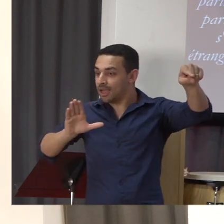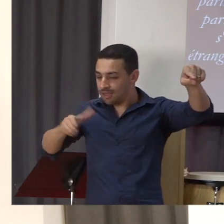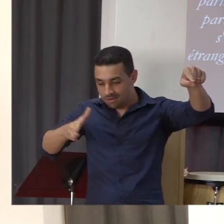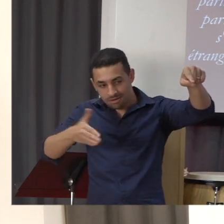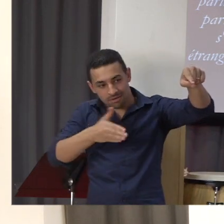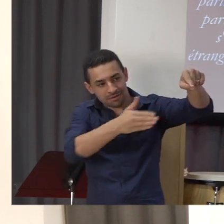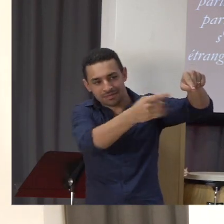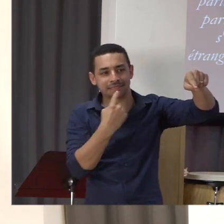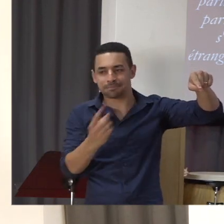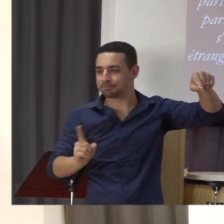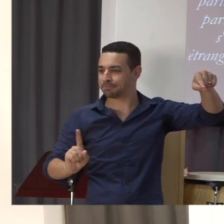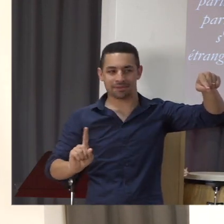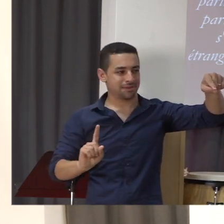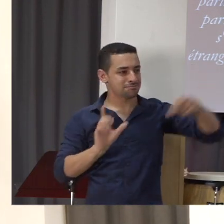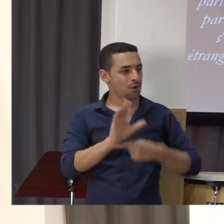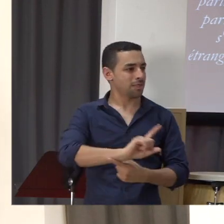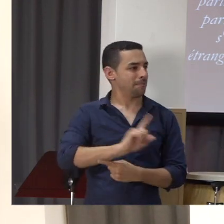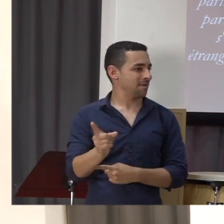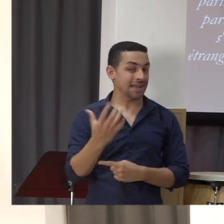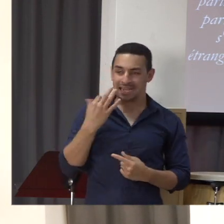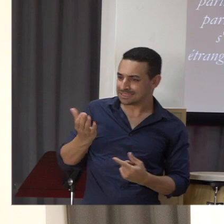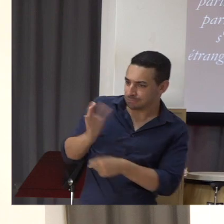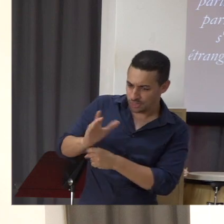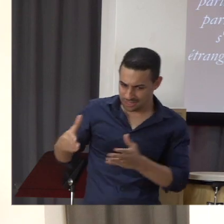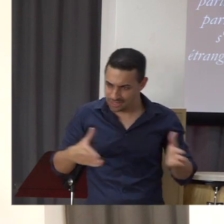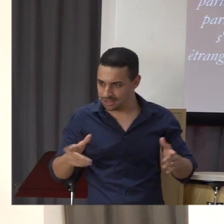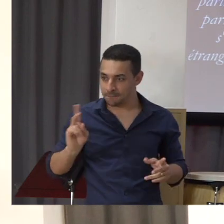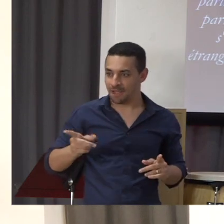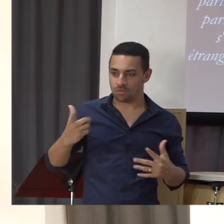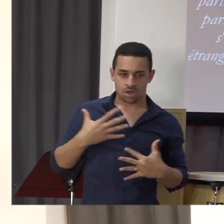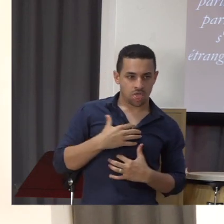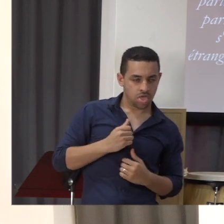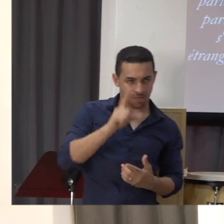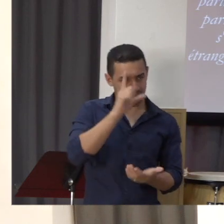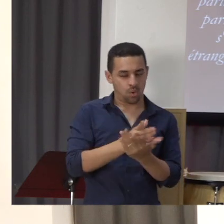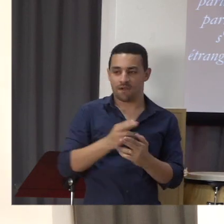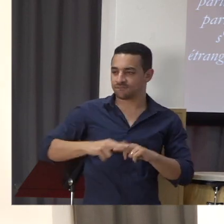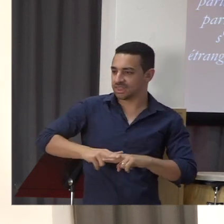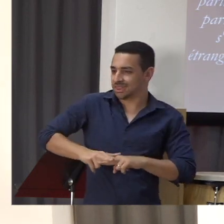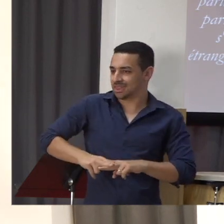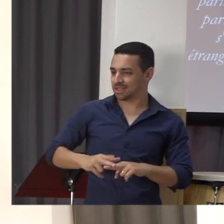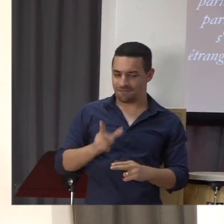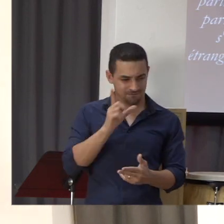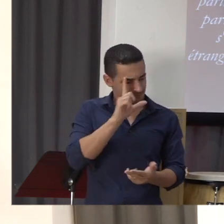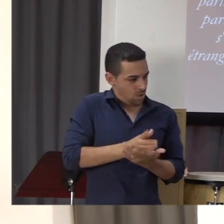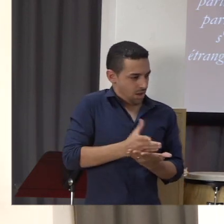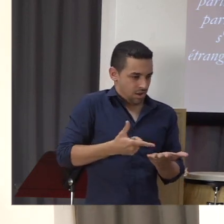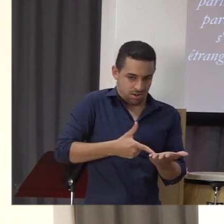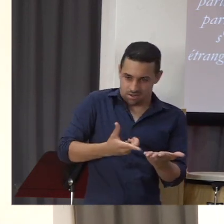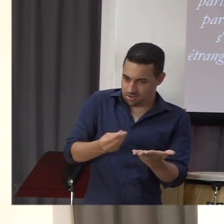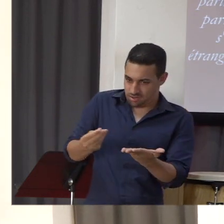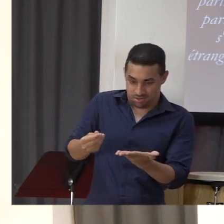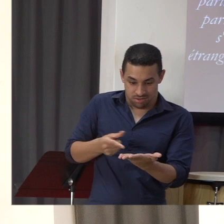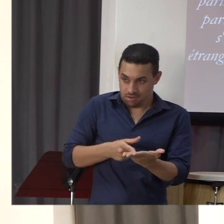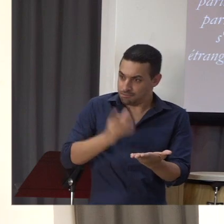cacher l'itinéraire. Parce que s'il te montre aussi l'itinéraire, alors là, la foi n'a plus de sens. La foi n'a de sens que